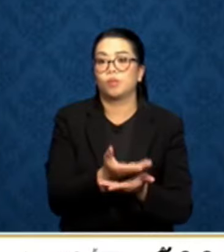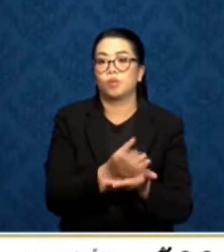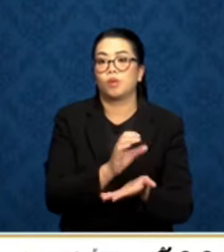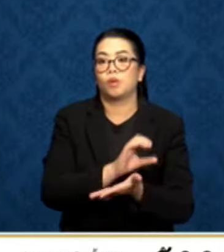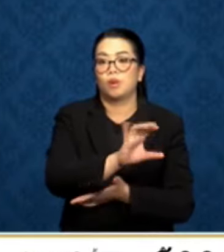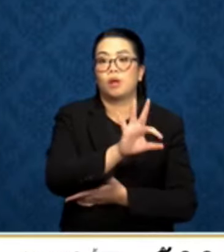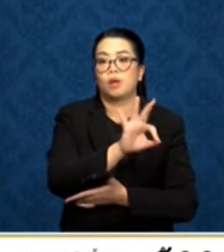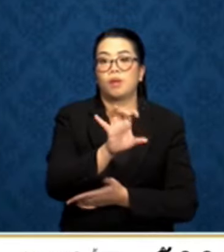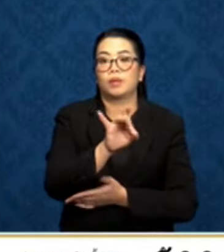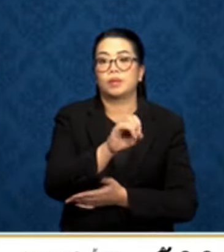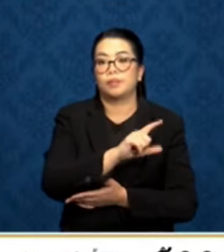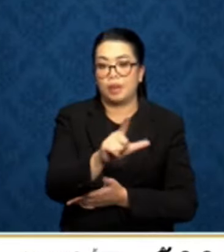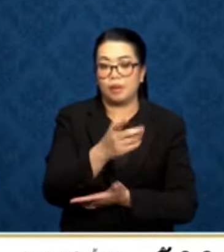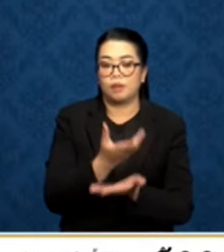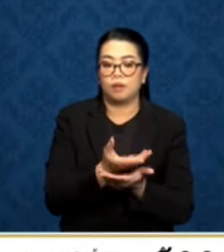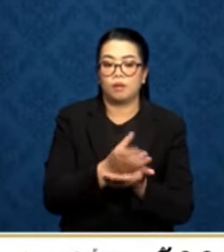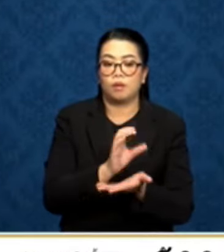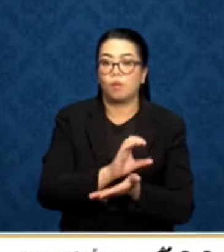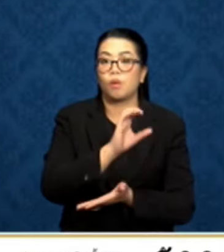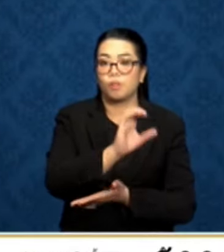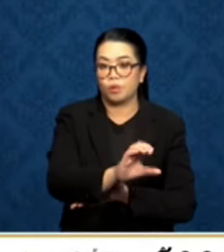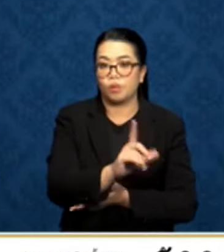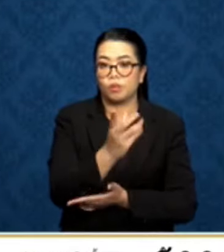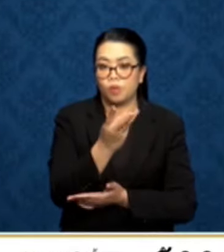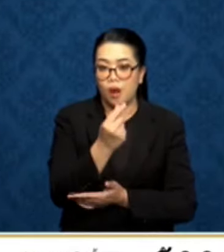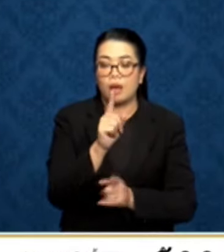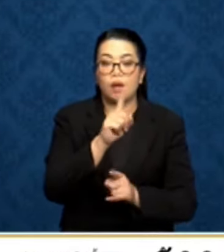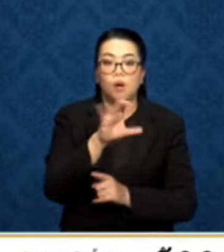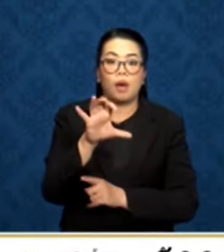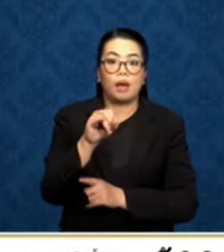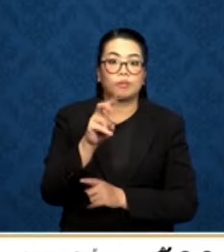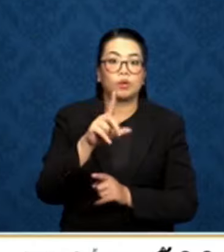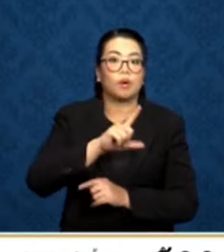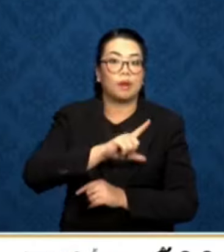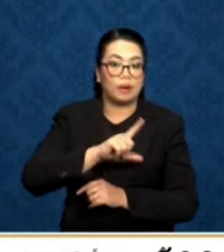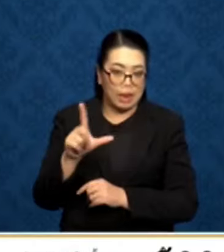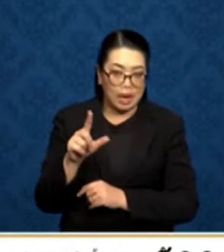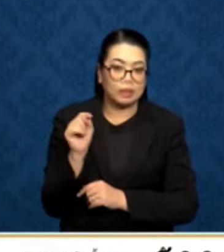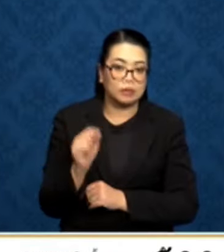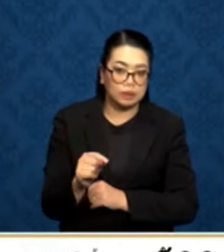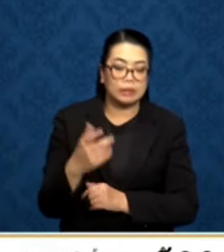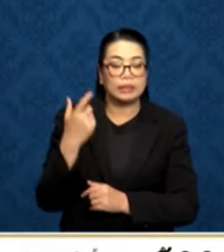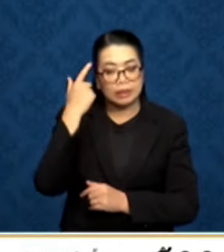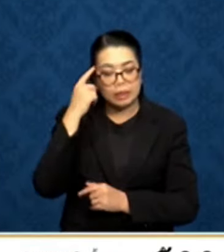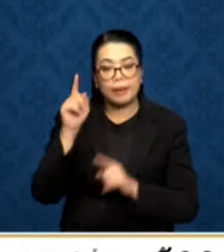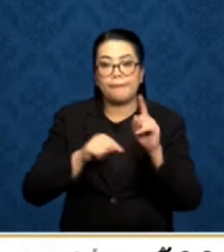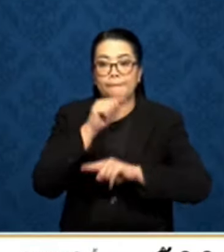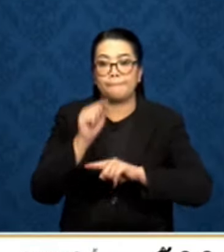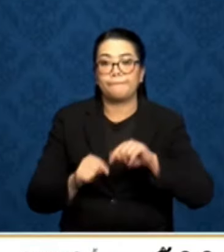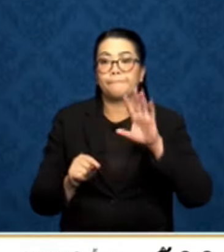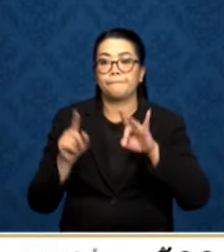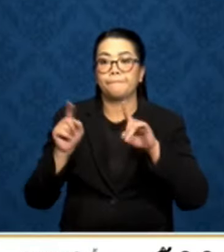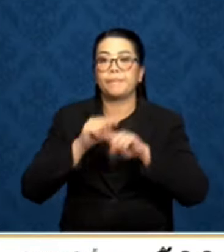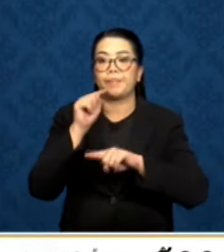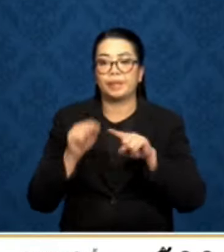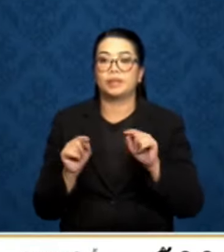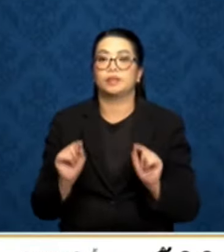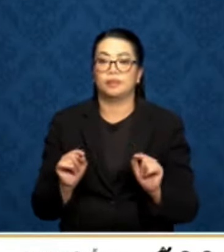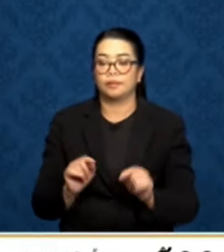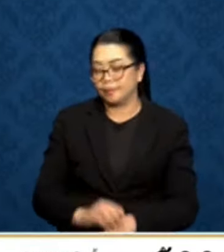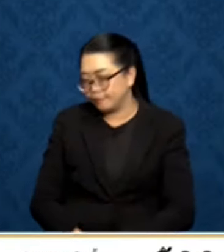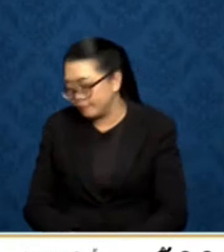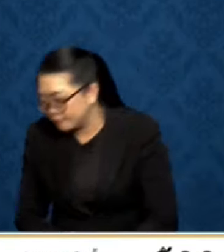980ล้านเนี่ยเป็นงบลงทุนอยู่เพียงแค่ 1552ล้านเท่านั้นนะครับคิดเป็นเพียงแค่ 88%กว่าๆเท่านั้นเองนะ